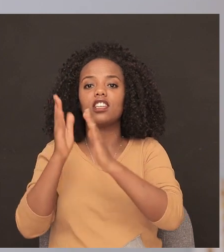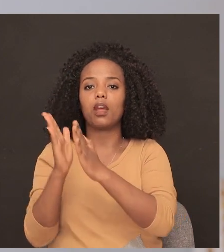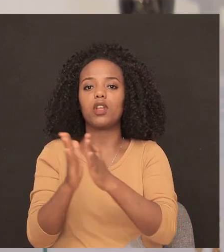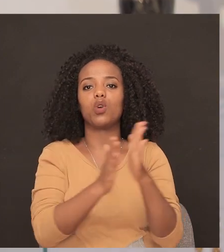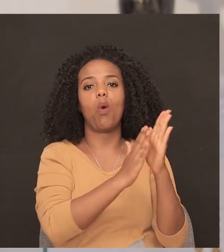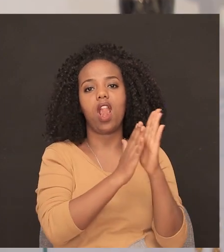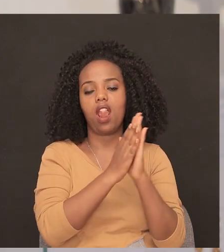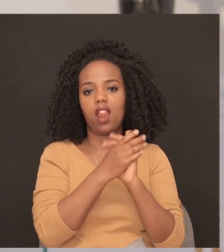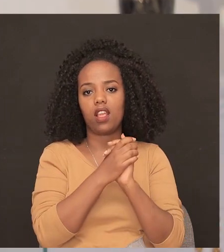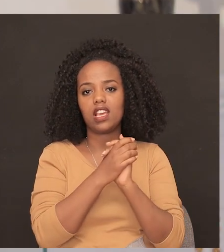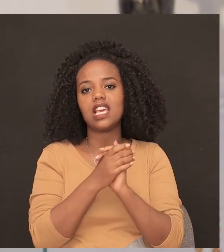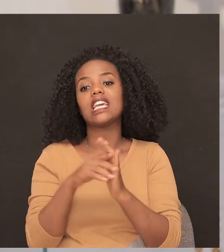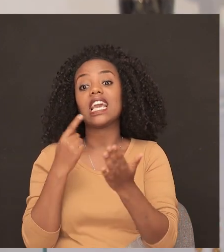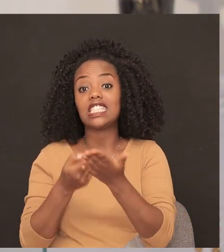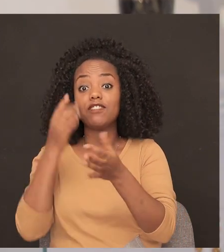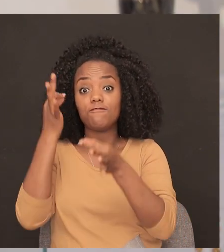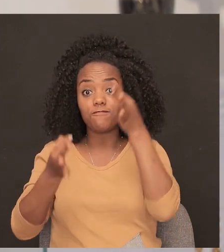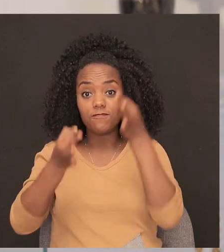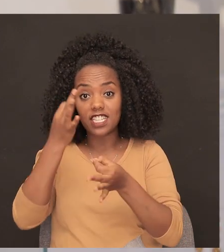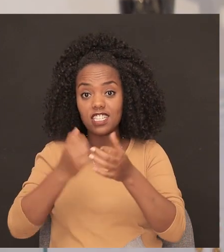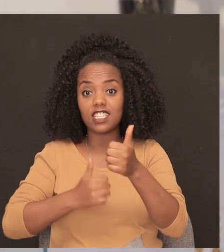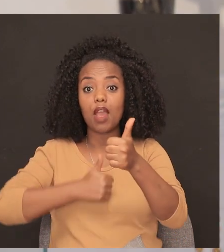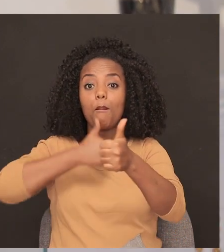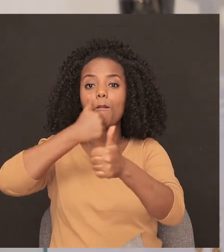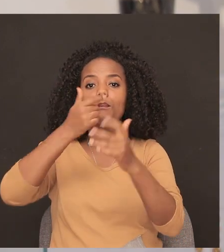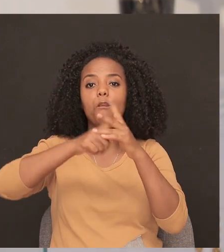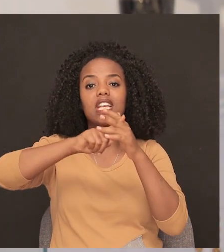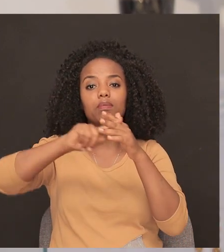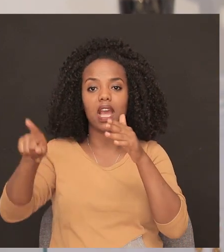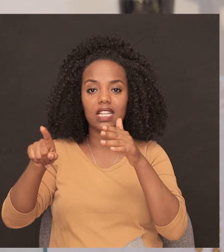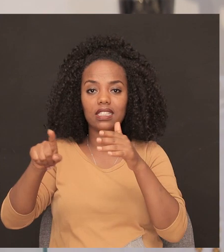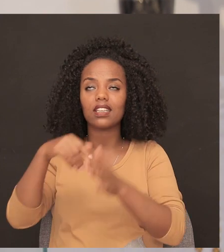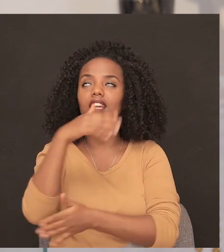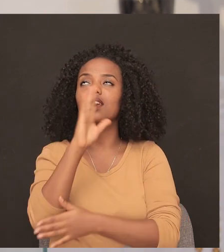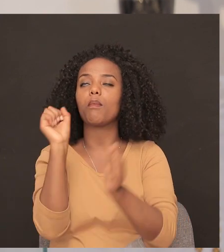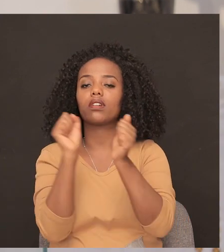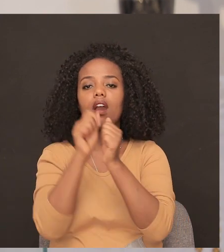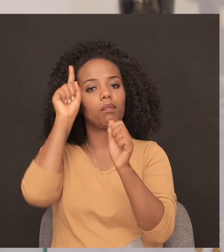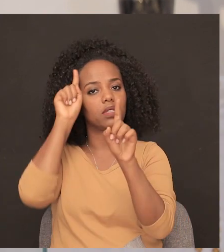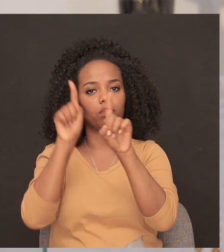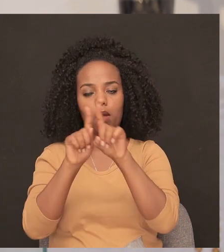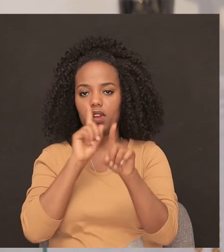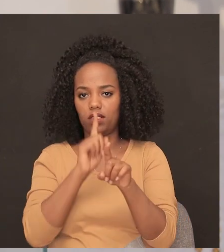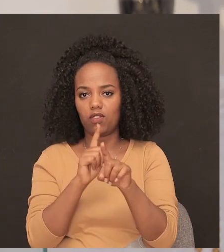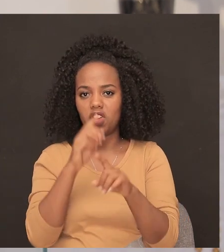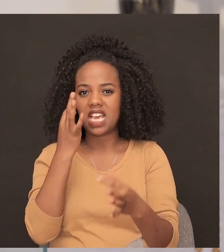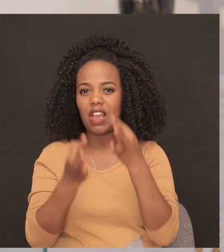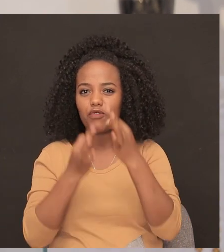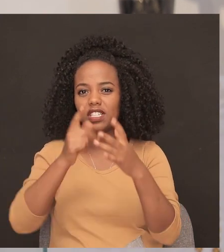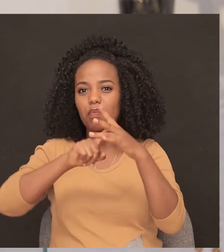ተመድቦላቸዋልና ይላል። ከዚህ ፍርድ የሚያስመልጠን ከእግዚአብሔር ጋር መስማማት ነው። ከዚህ